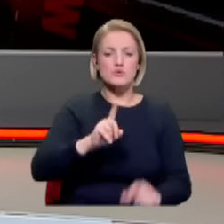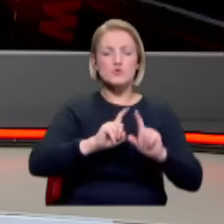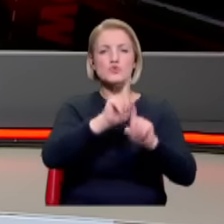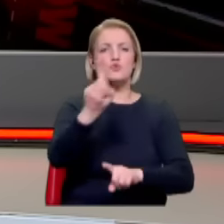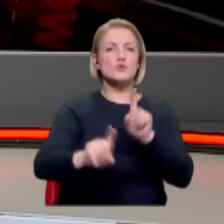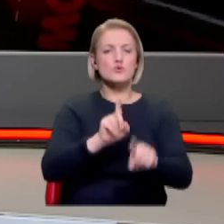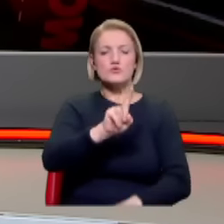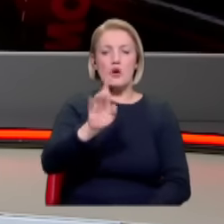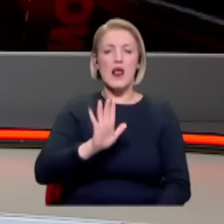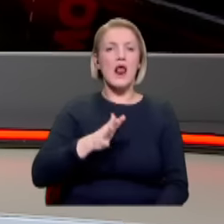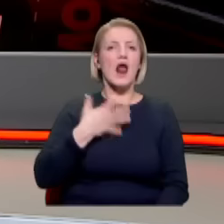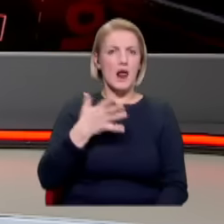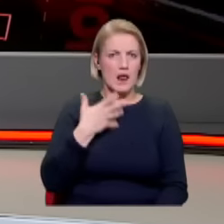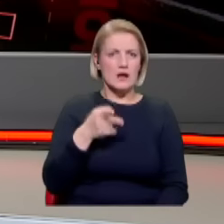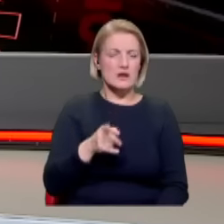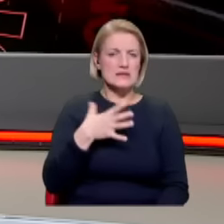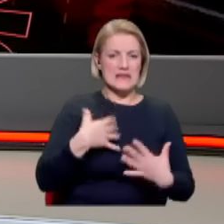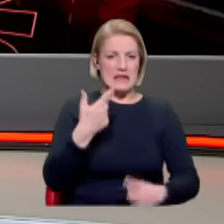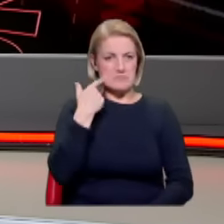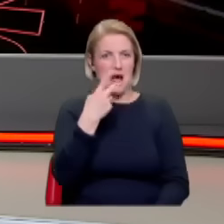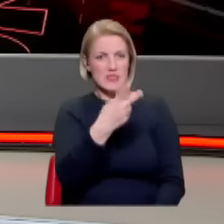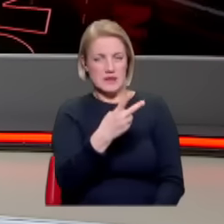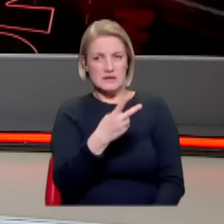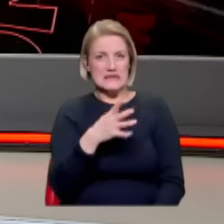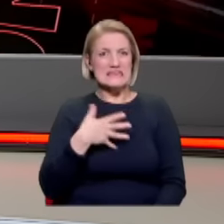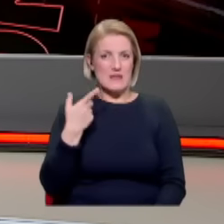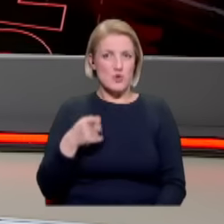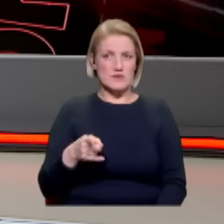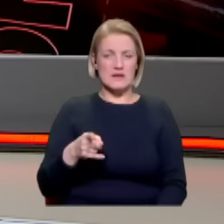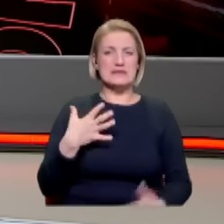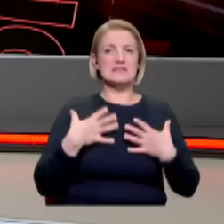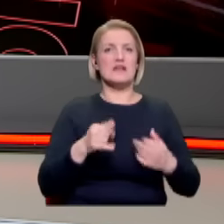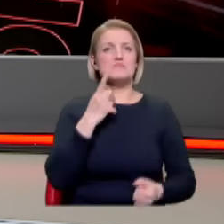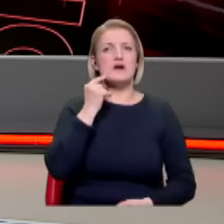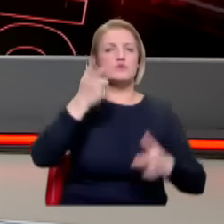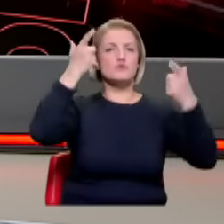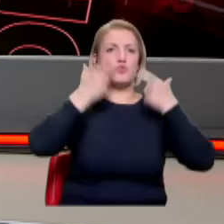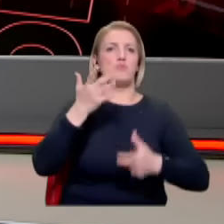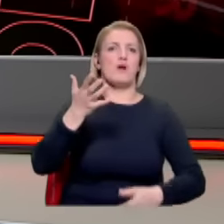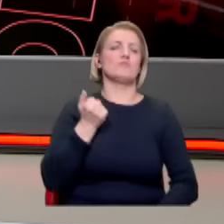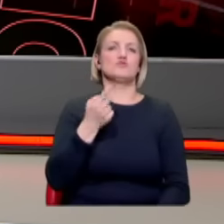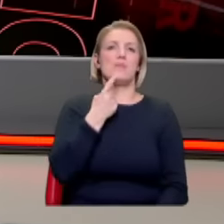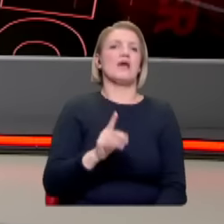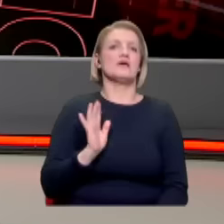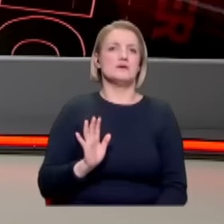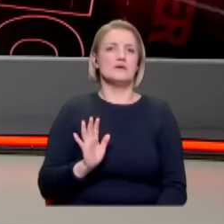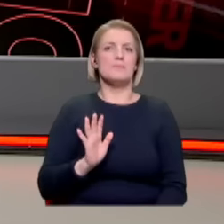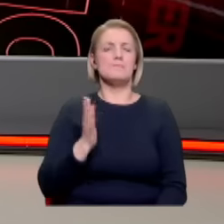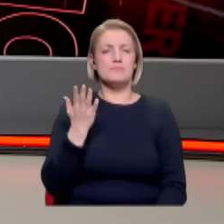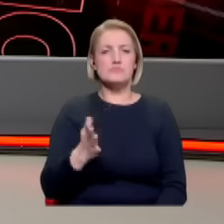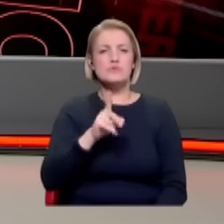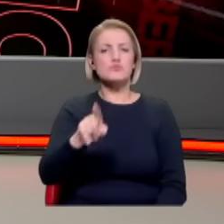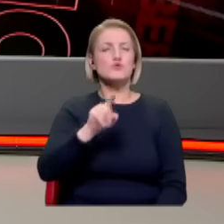sorunun sorulması istenmiyorsa Sağlık Bakanlığı tarafından, Sağlık Bakanlığı sorumluluğu üstlenmiştir.